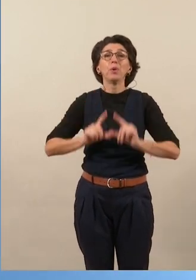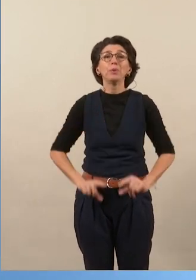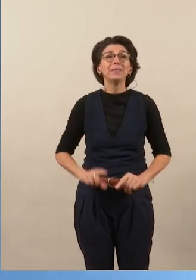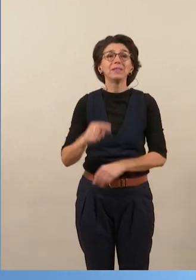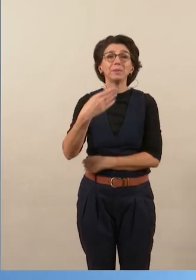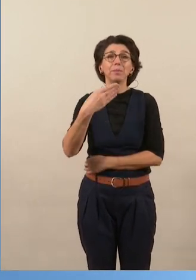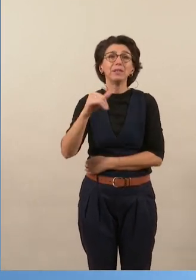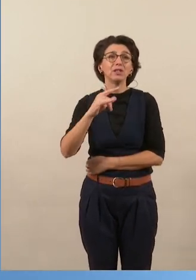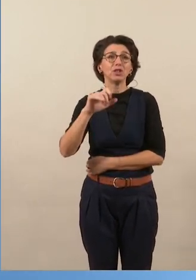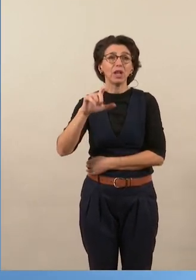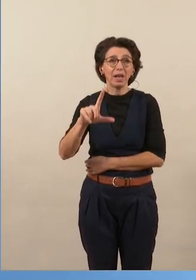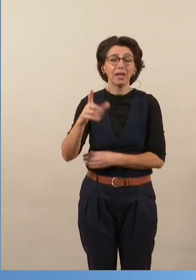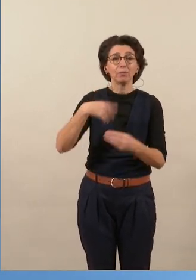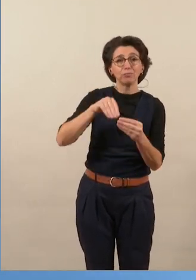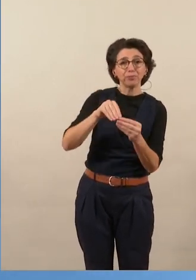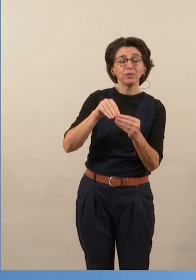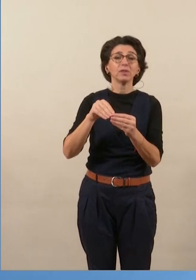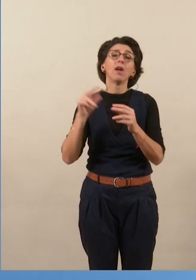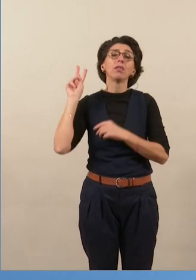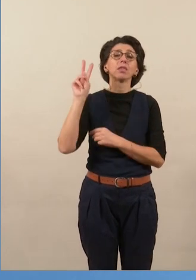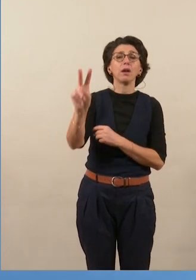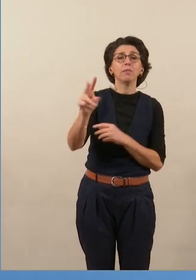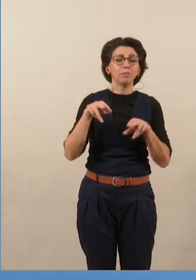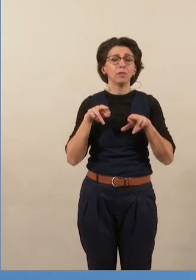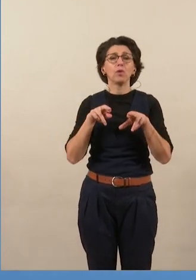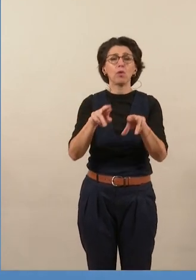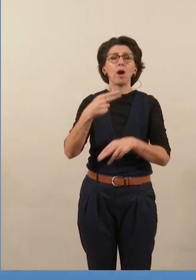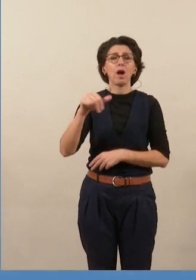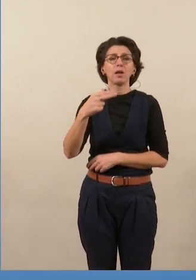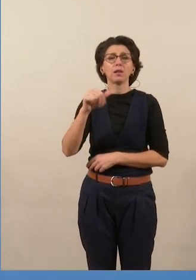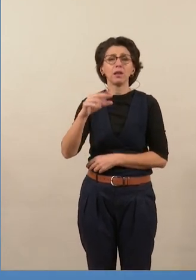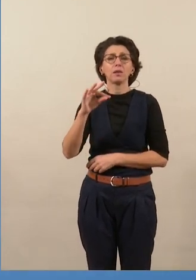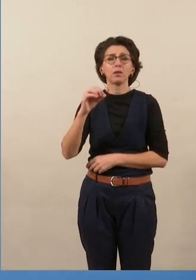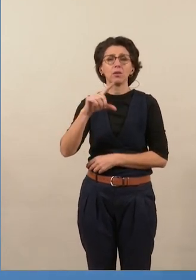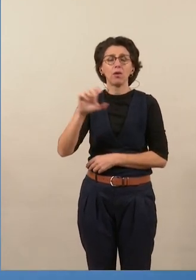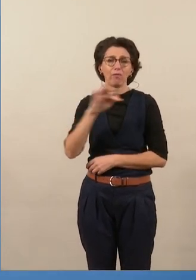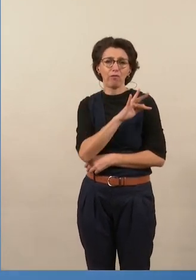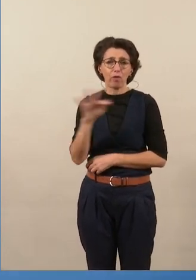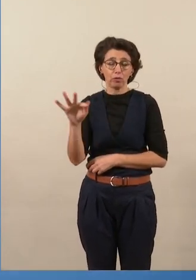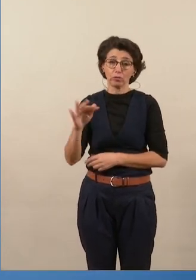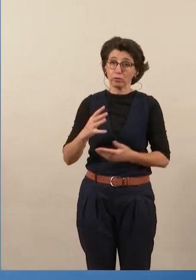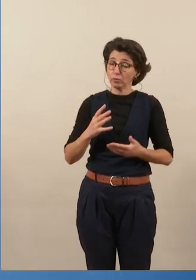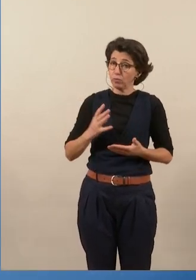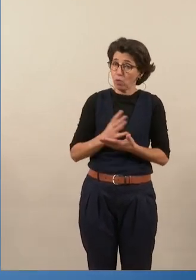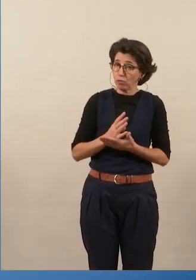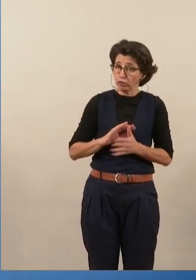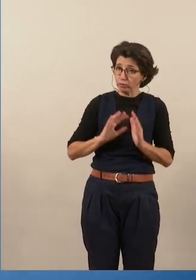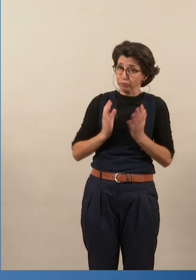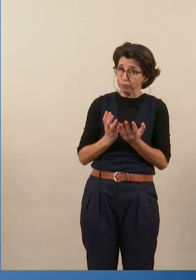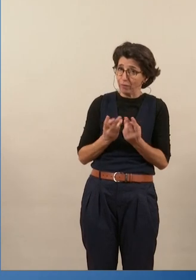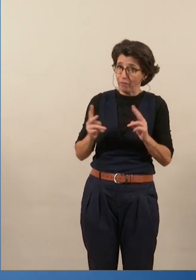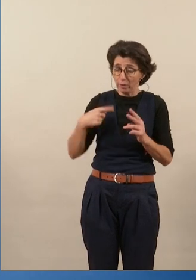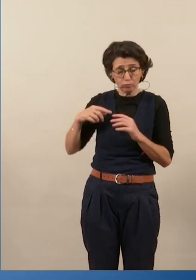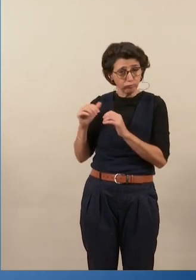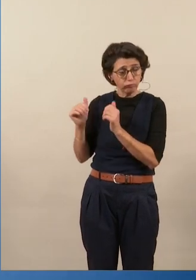euh et le tram sur la rue Anatole France ces projets sont métropolitains ils sont décidés euh conjointement